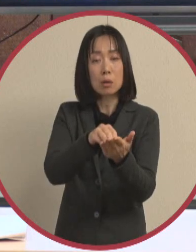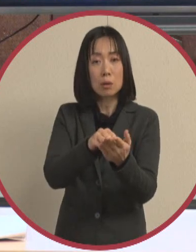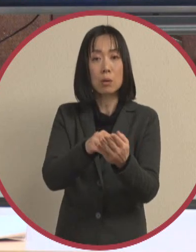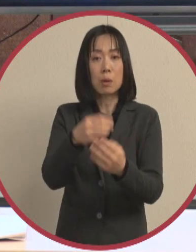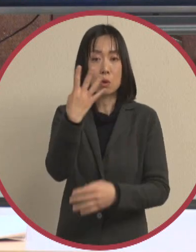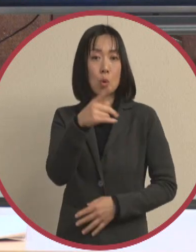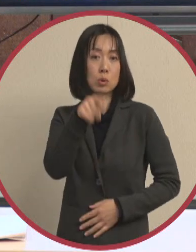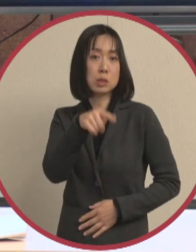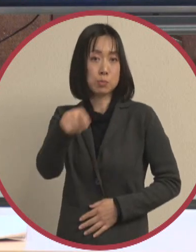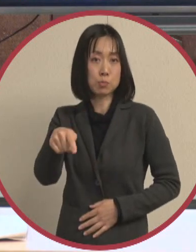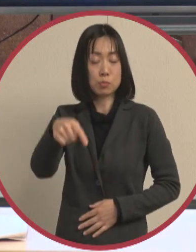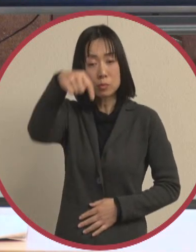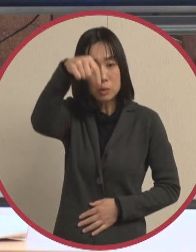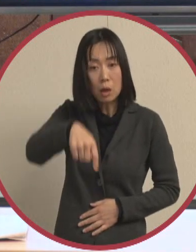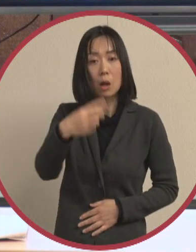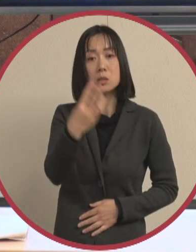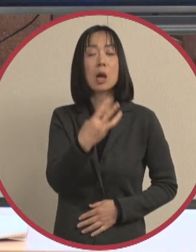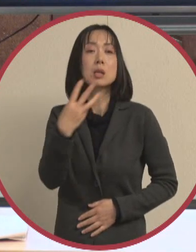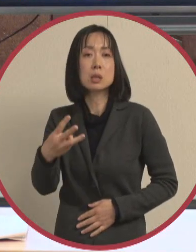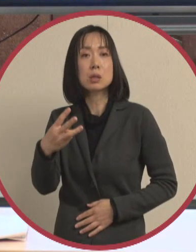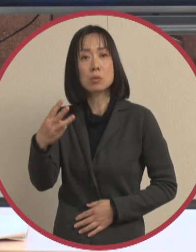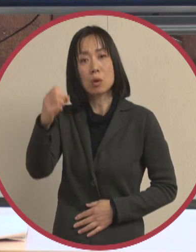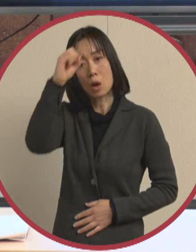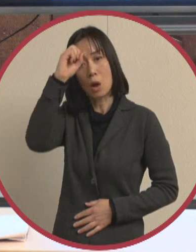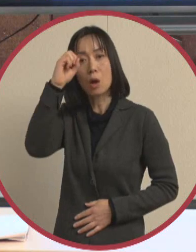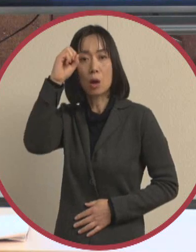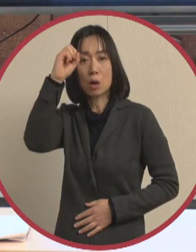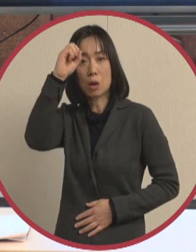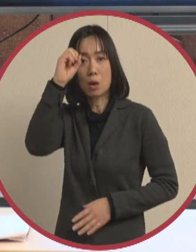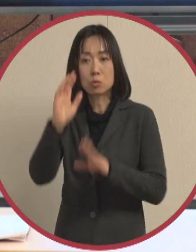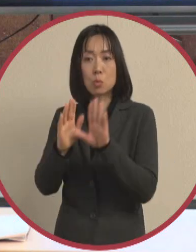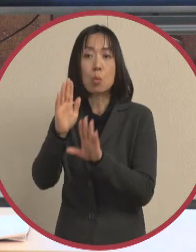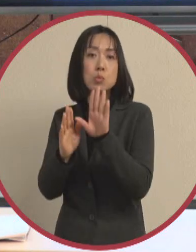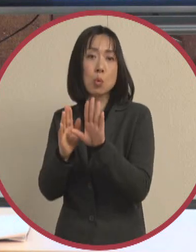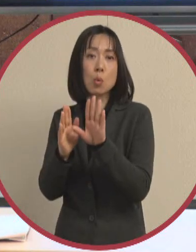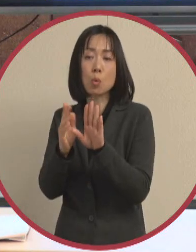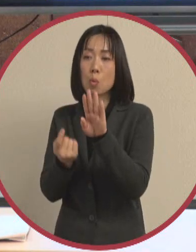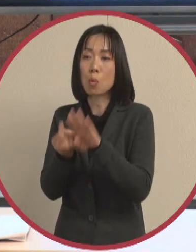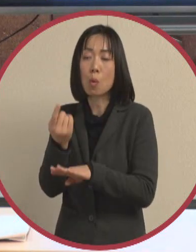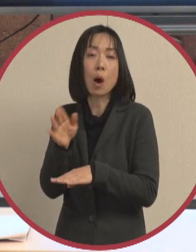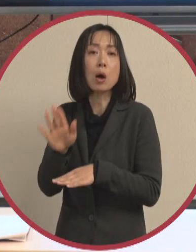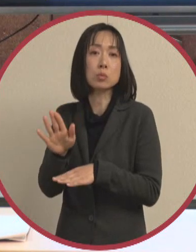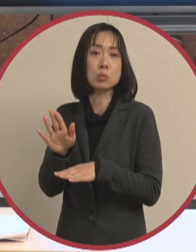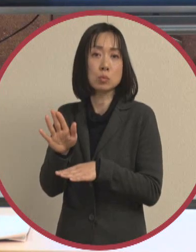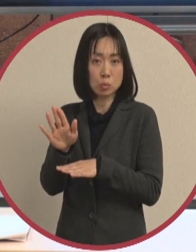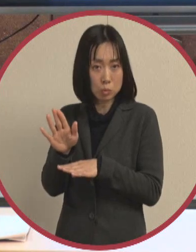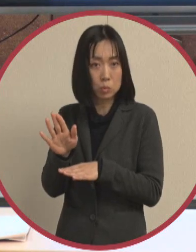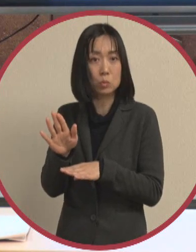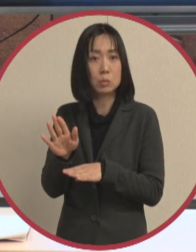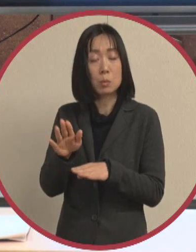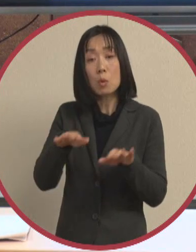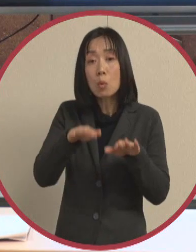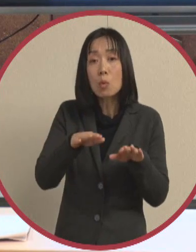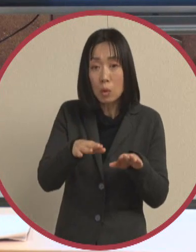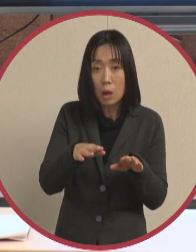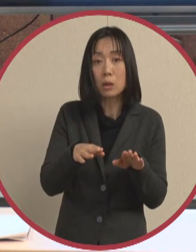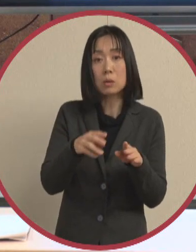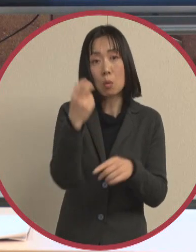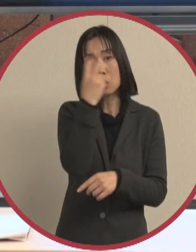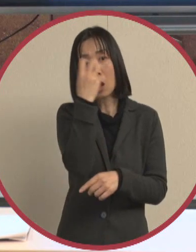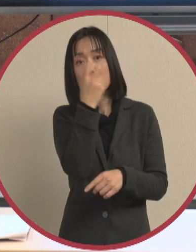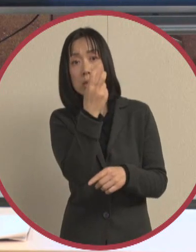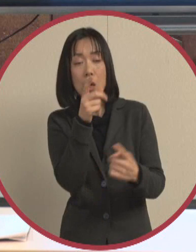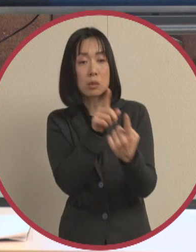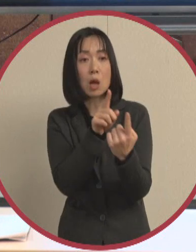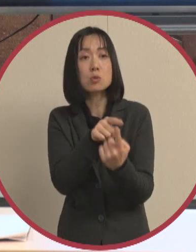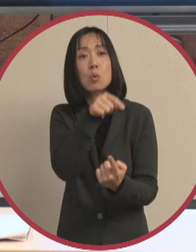3名の方が症状があって、無症状が1人だったという結果だったんですが、もともと今回の PCR 検査は無症状者